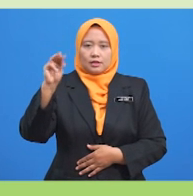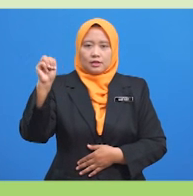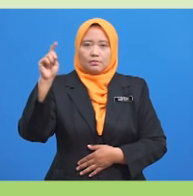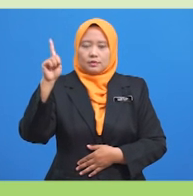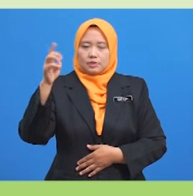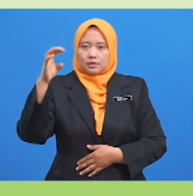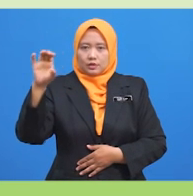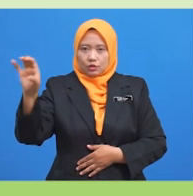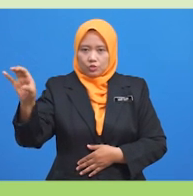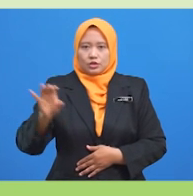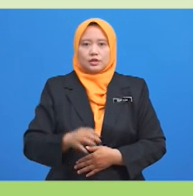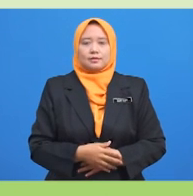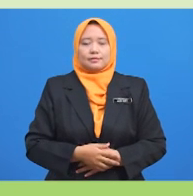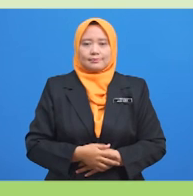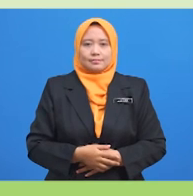RM100.